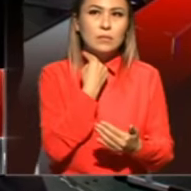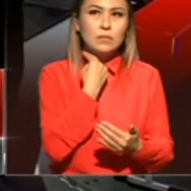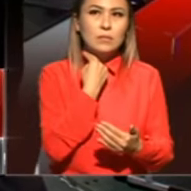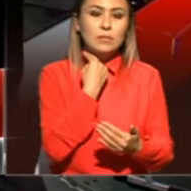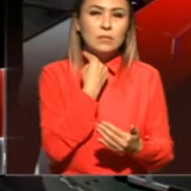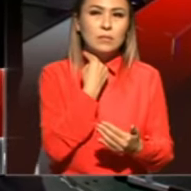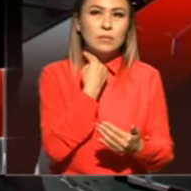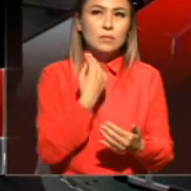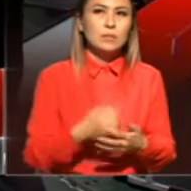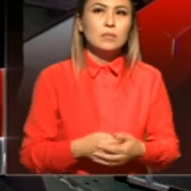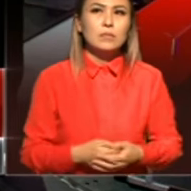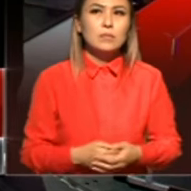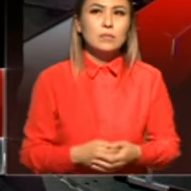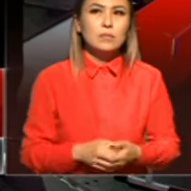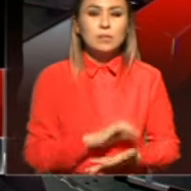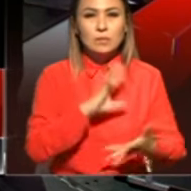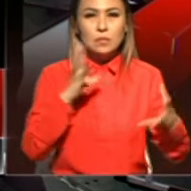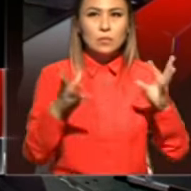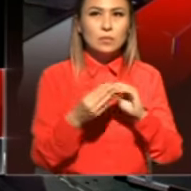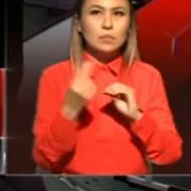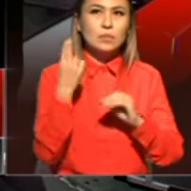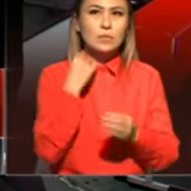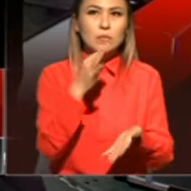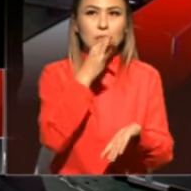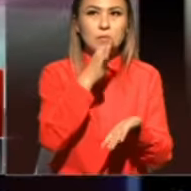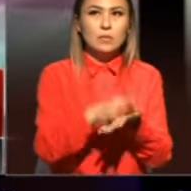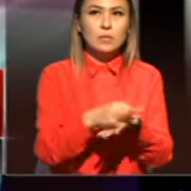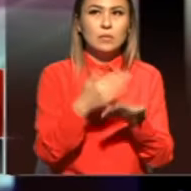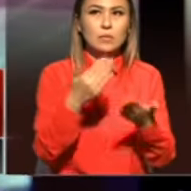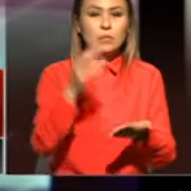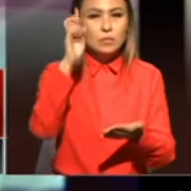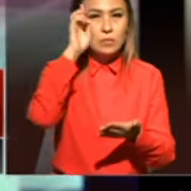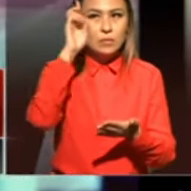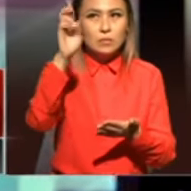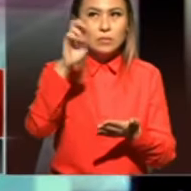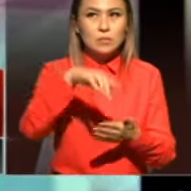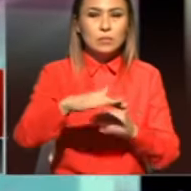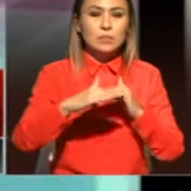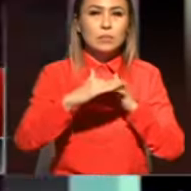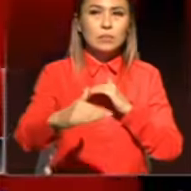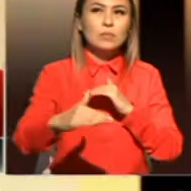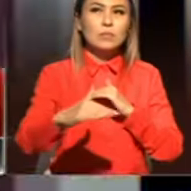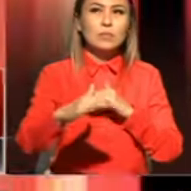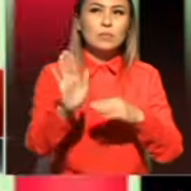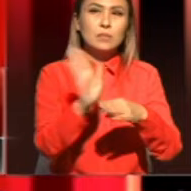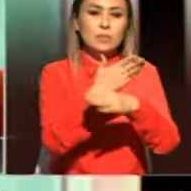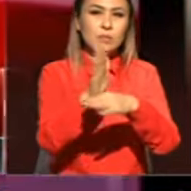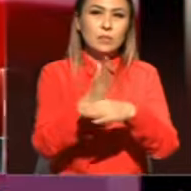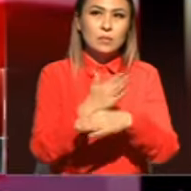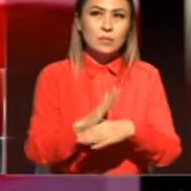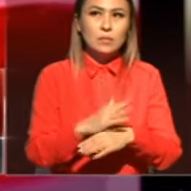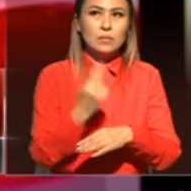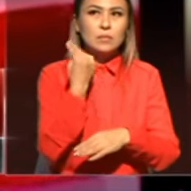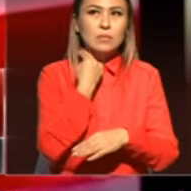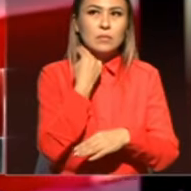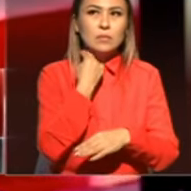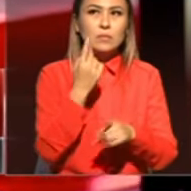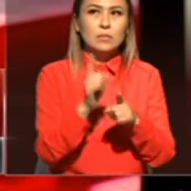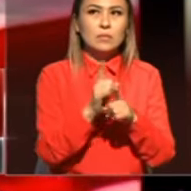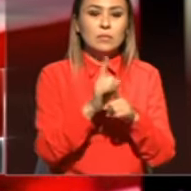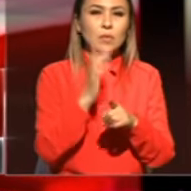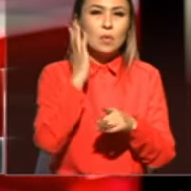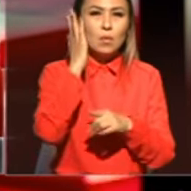мемлекеттің қарызы дегенмен барлық қарызға жауапты осы мемлекет, осы үкімет болады. Ол жеке сектордың қарызында болатын болса, ана